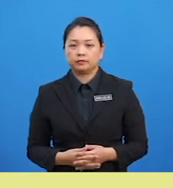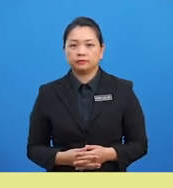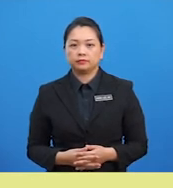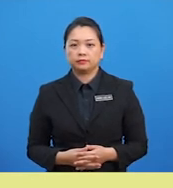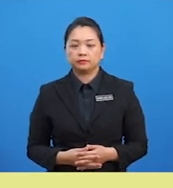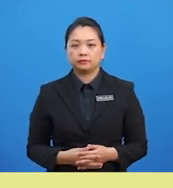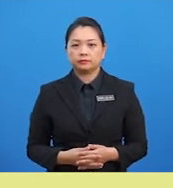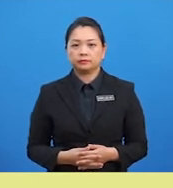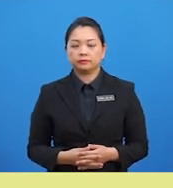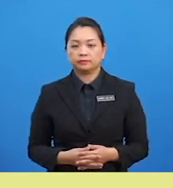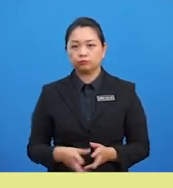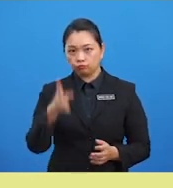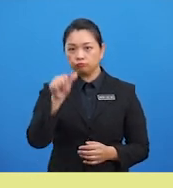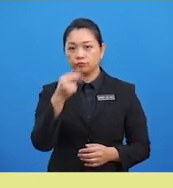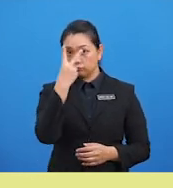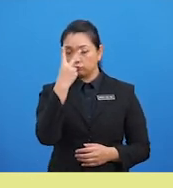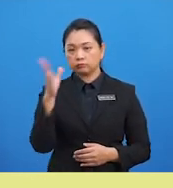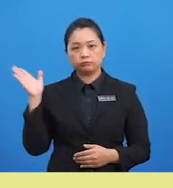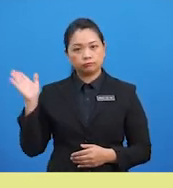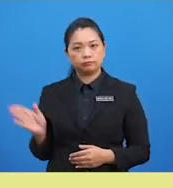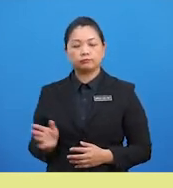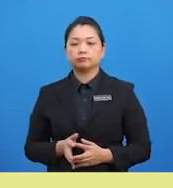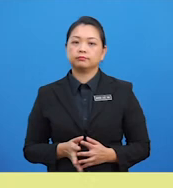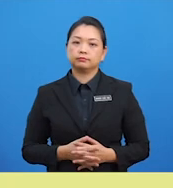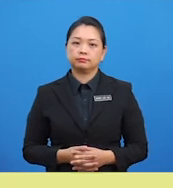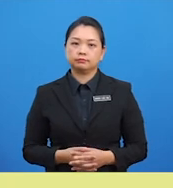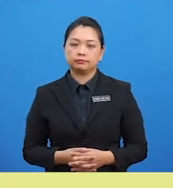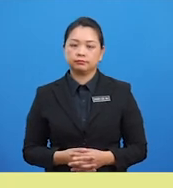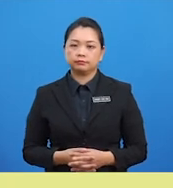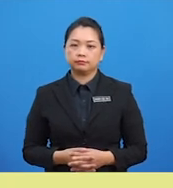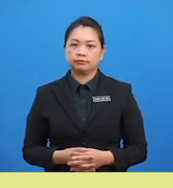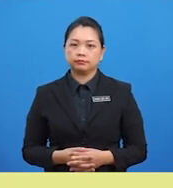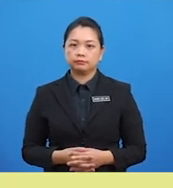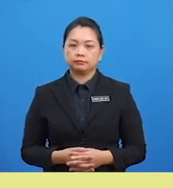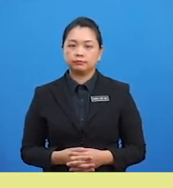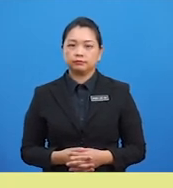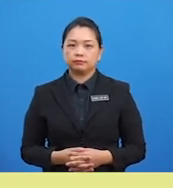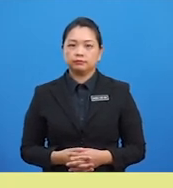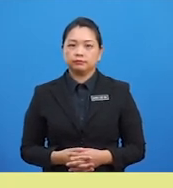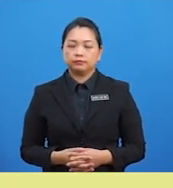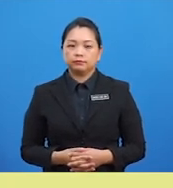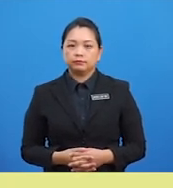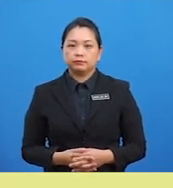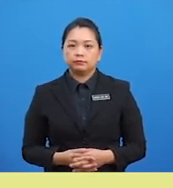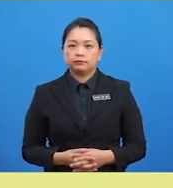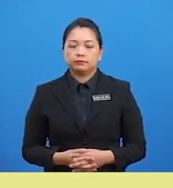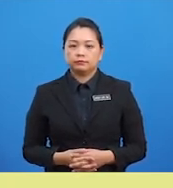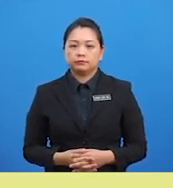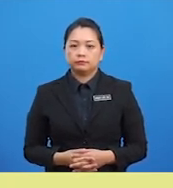Baiklah, murid-murid boleh melihat contoh berikut.